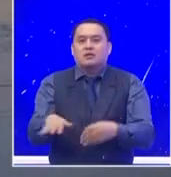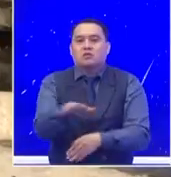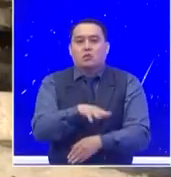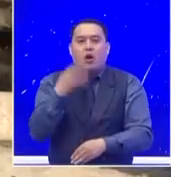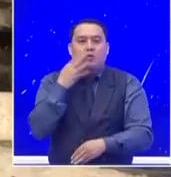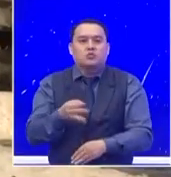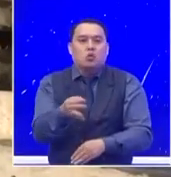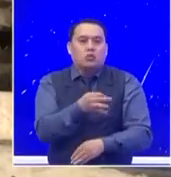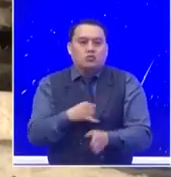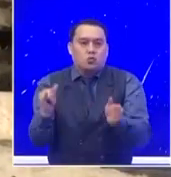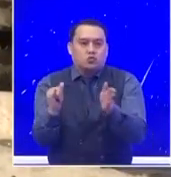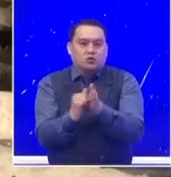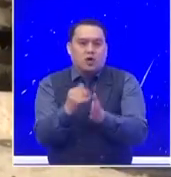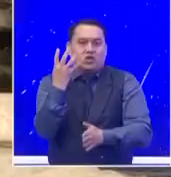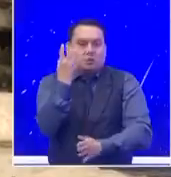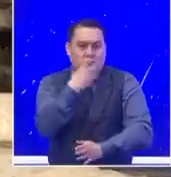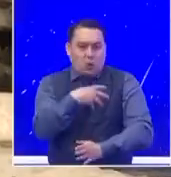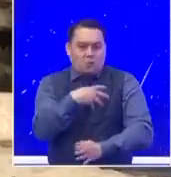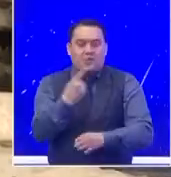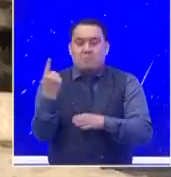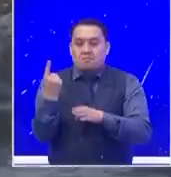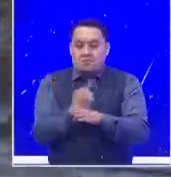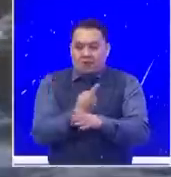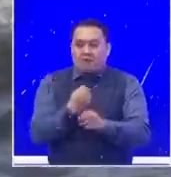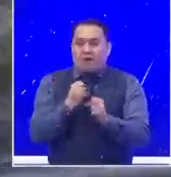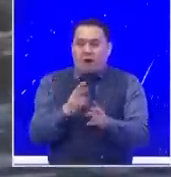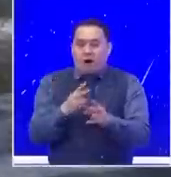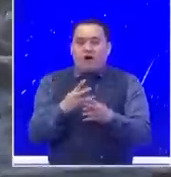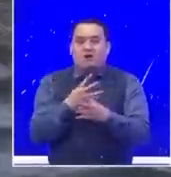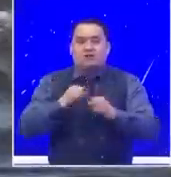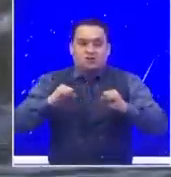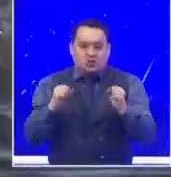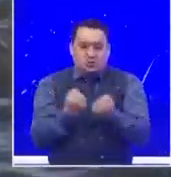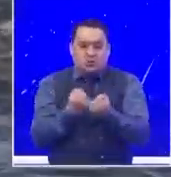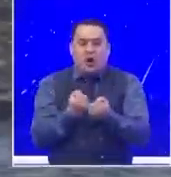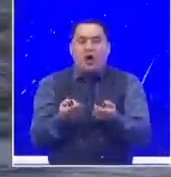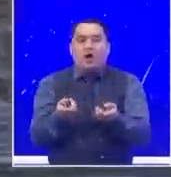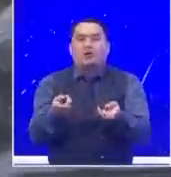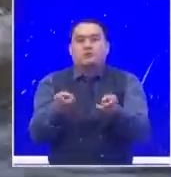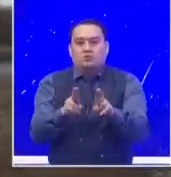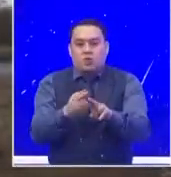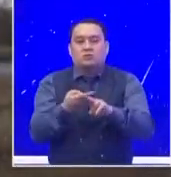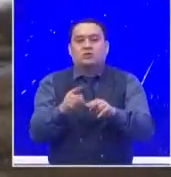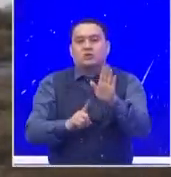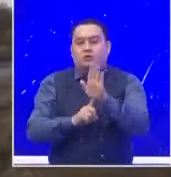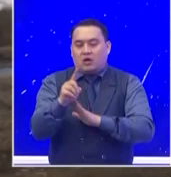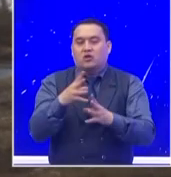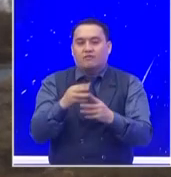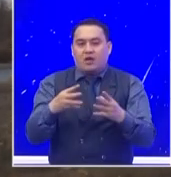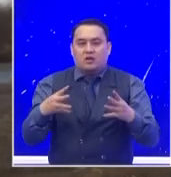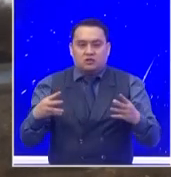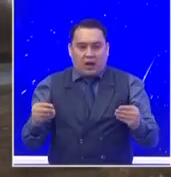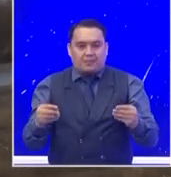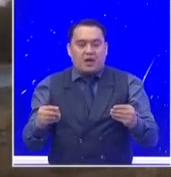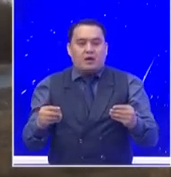области установилось устойчивое тепло. На первый взгляд кажется, что зима сдает свои права. На большей части Талдыкурганского региона снежный